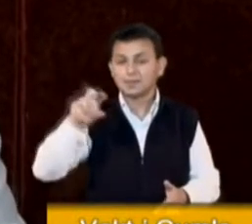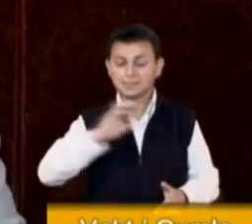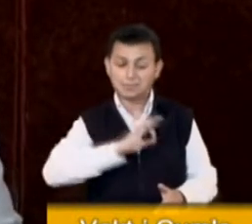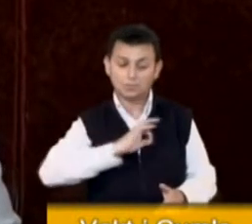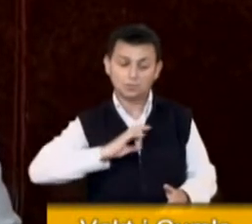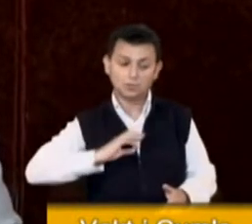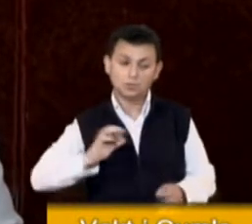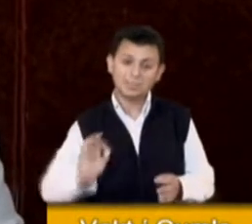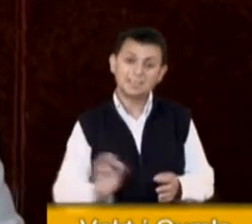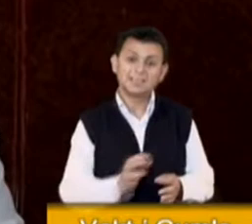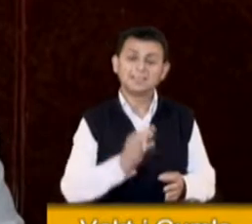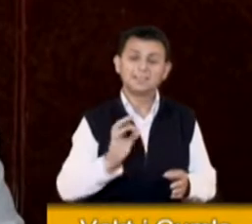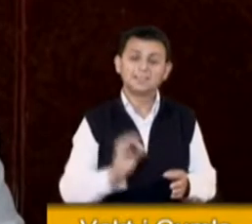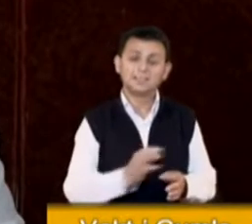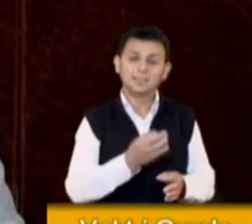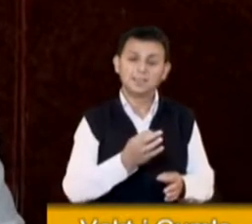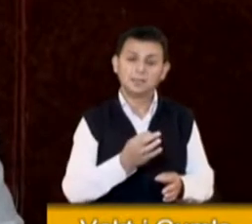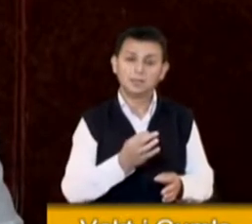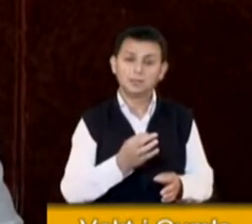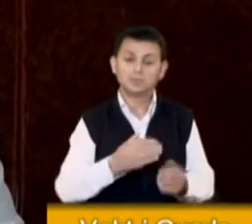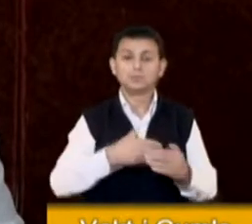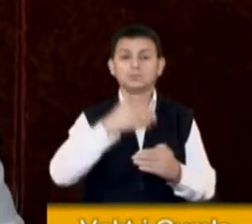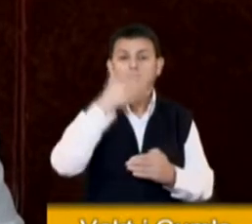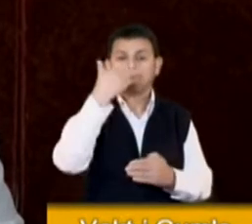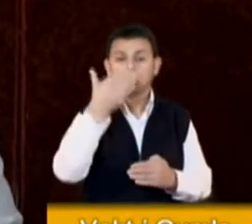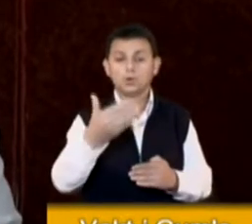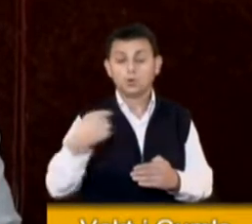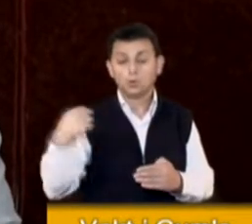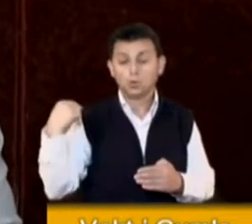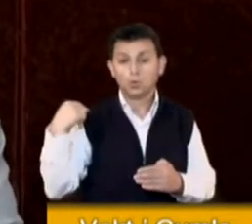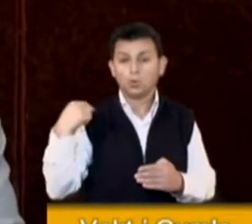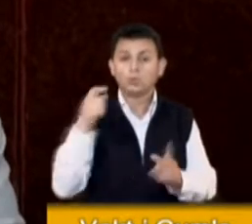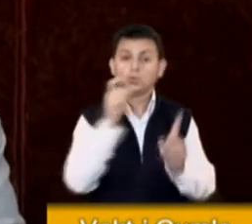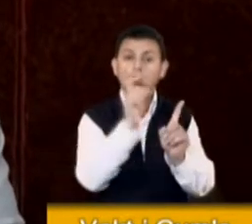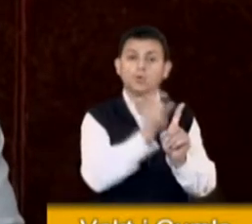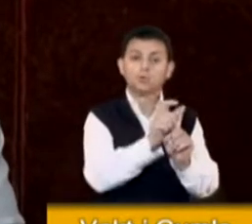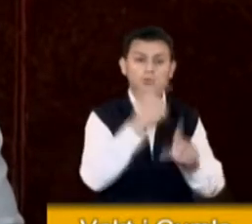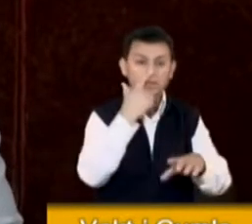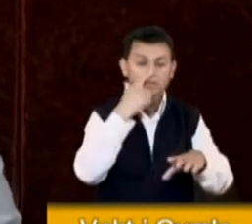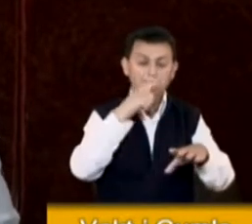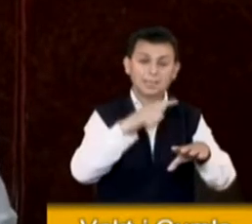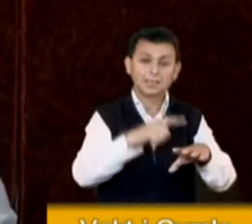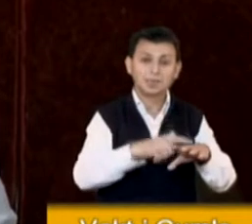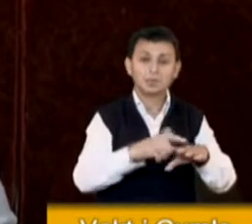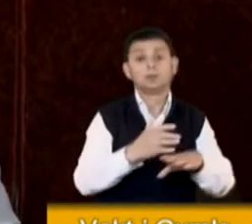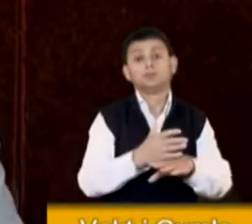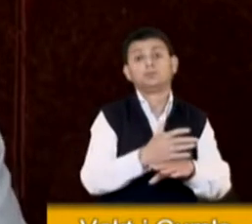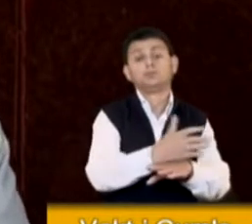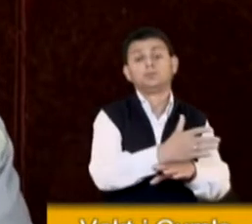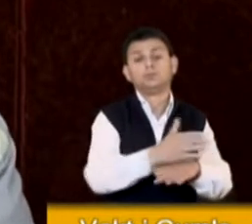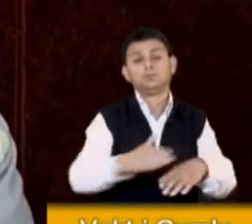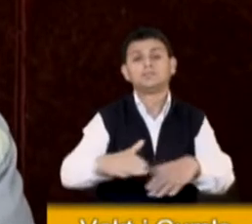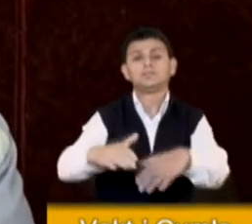takıp Allah-u Zülcelal'dan başka bir şeylerin kendilerinin veya çocuklarını